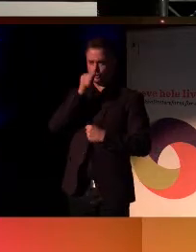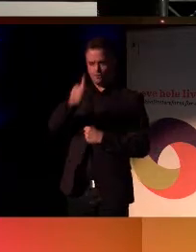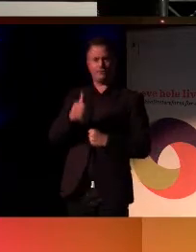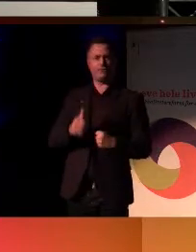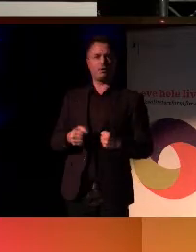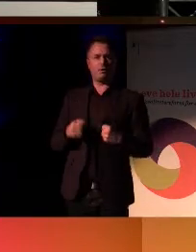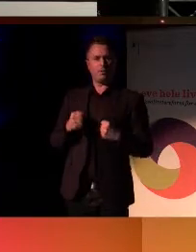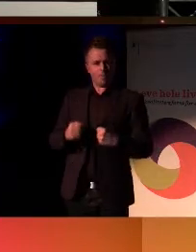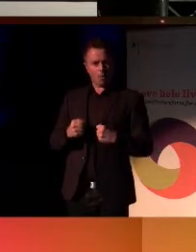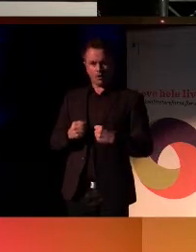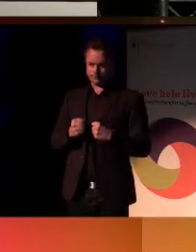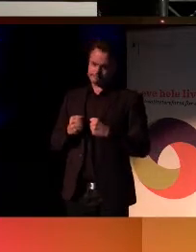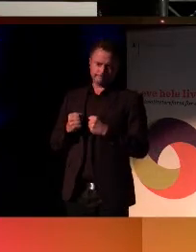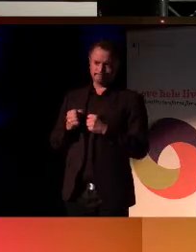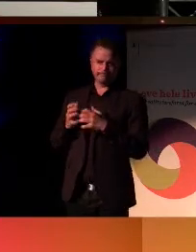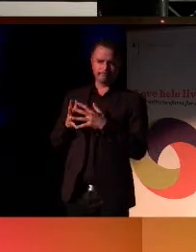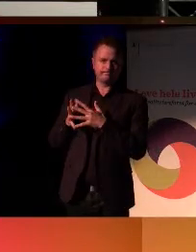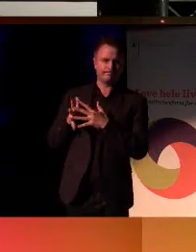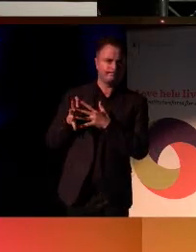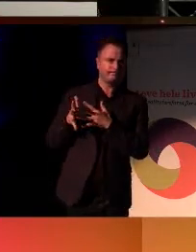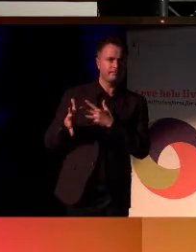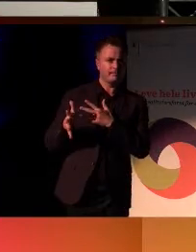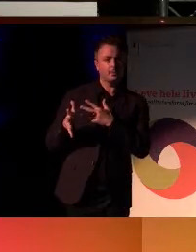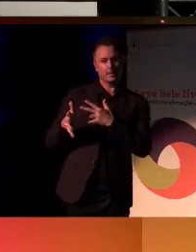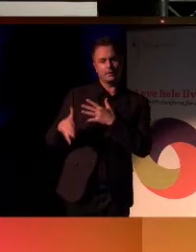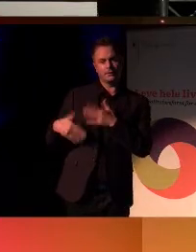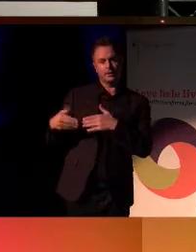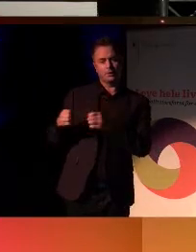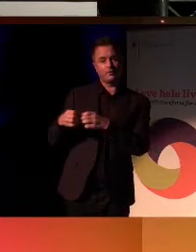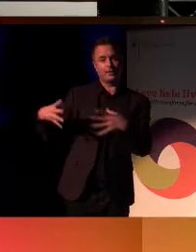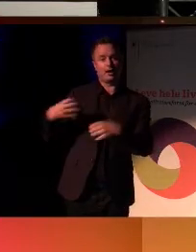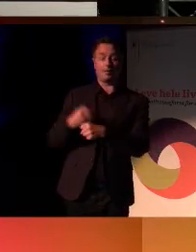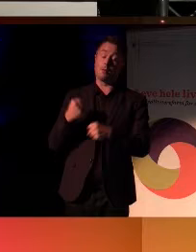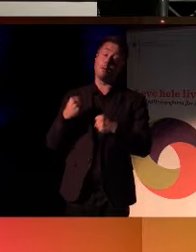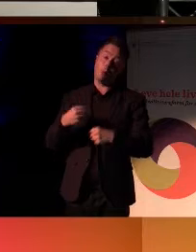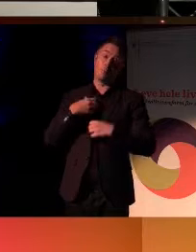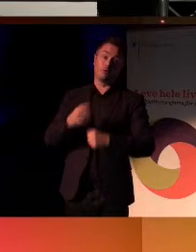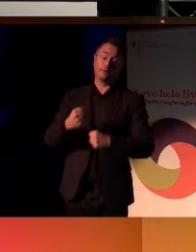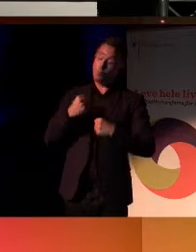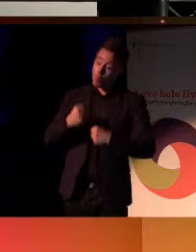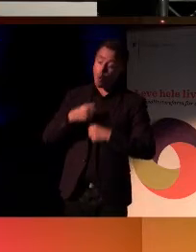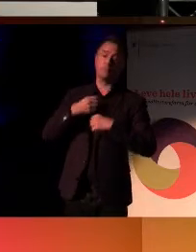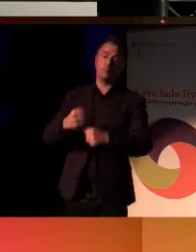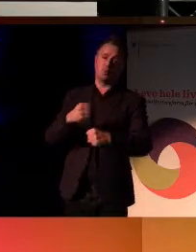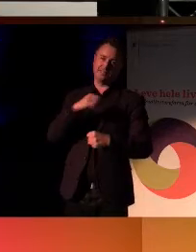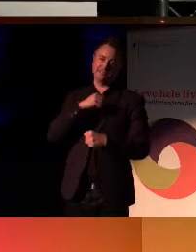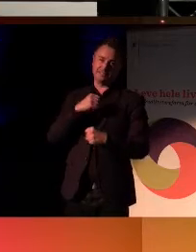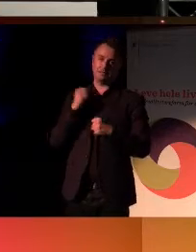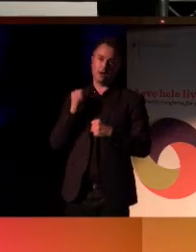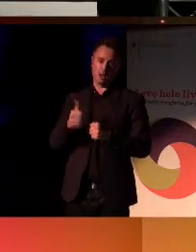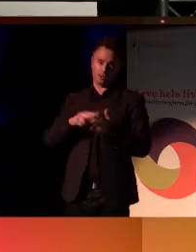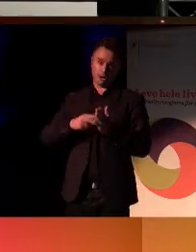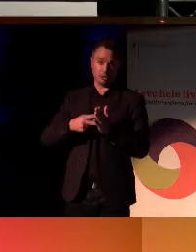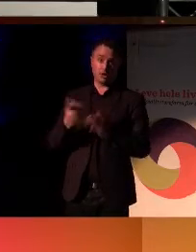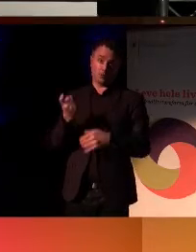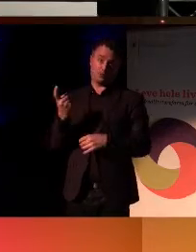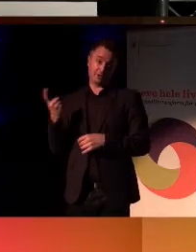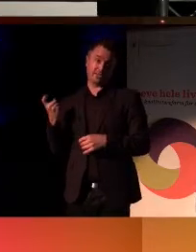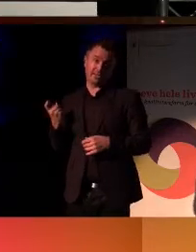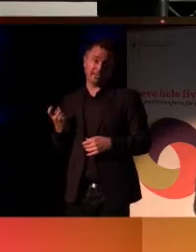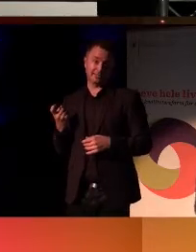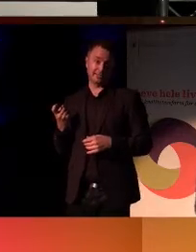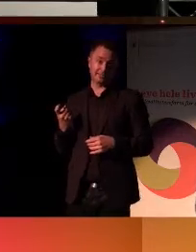i bevegelse i det utviklingsarbeidet. Og så må du være ganske modig. Du må ha mot til å møte utfordringer. Litt